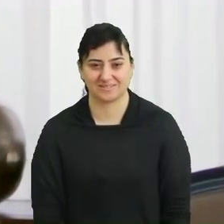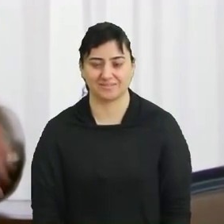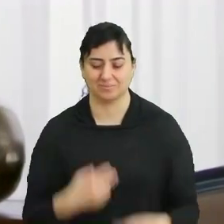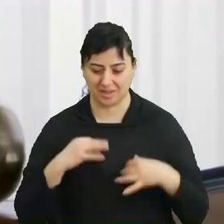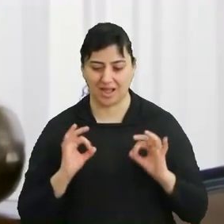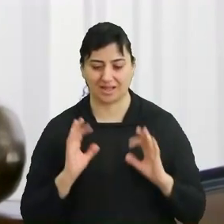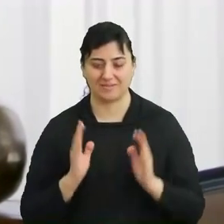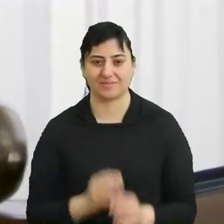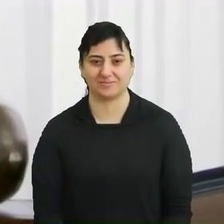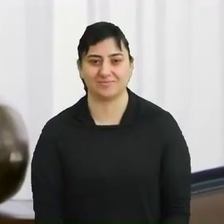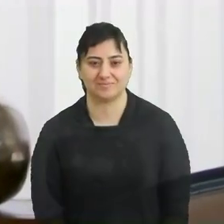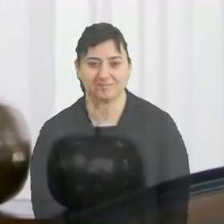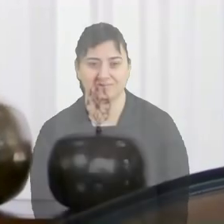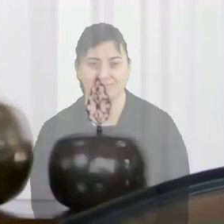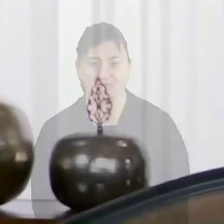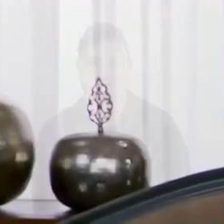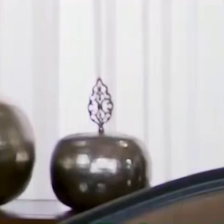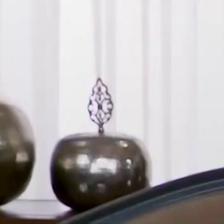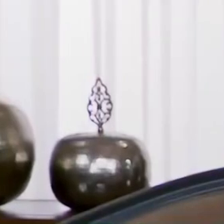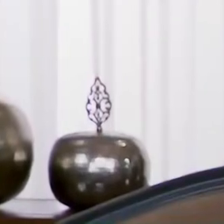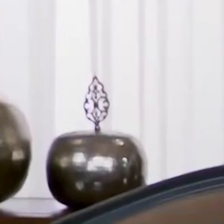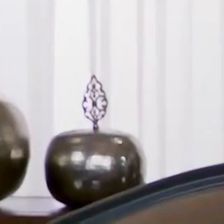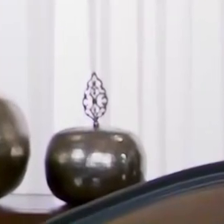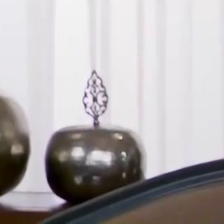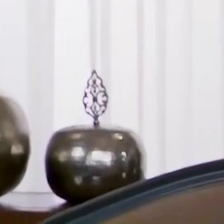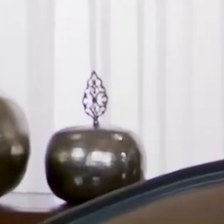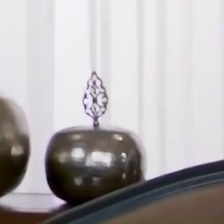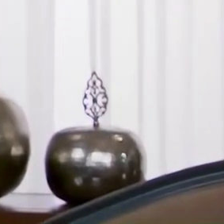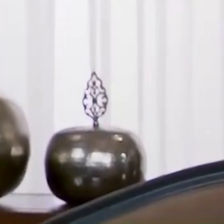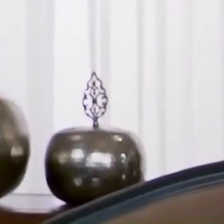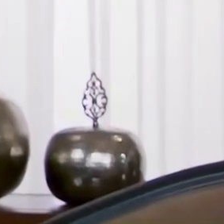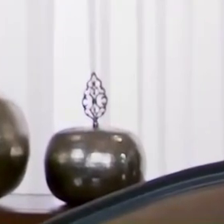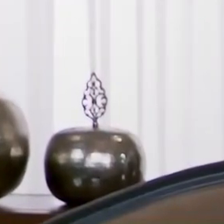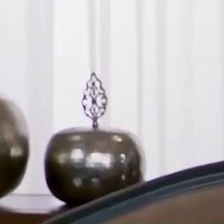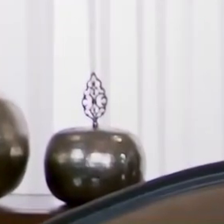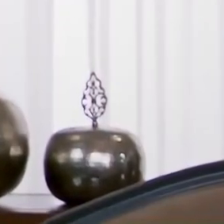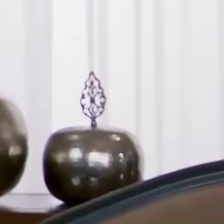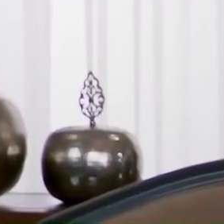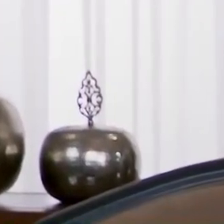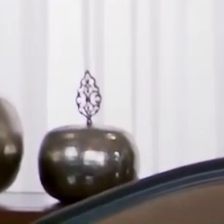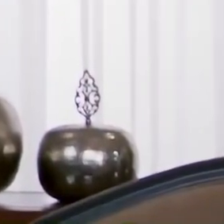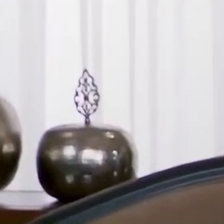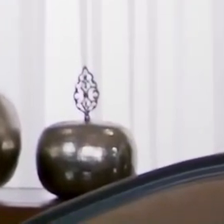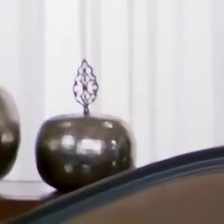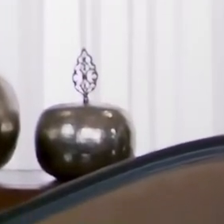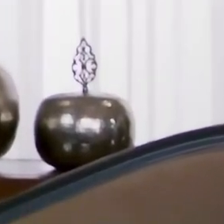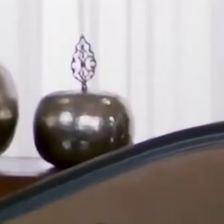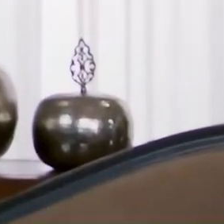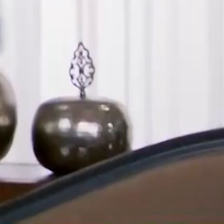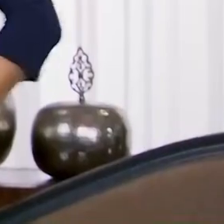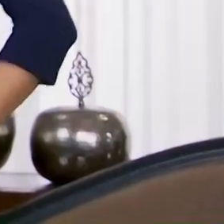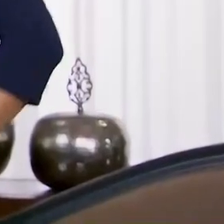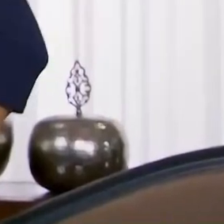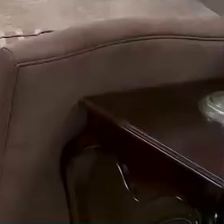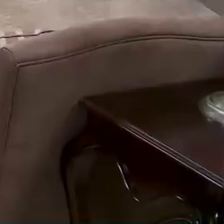edeyim. Yüzüne şapşal bir ifade takınıp sağa sola bakındıktan sonra aklı karışmış gibi işaret parmağını şakağına dayadı.